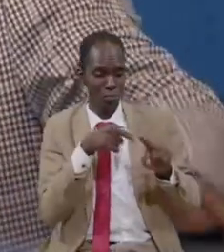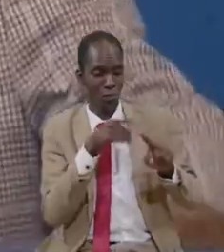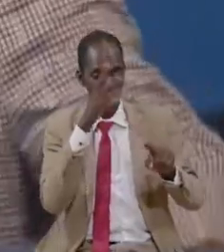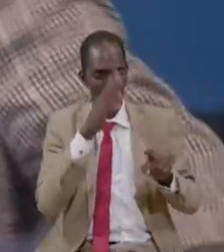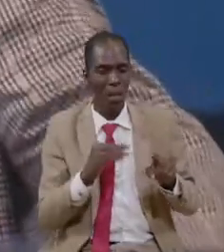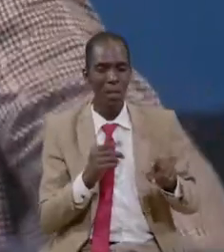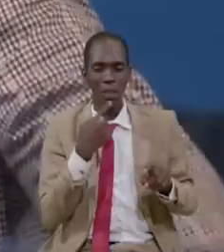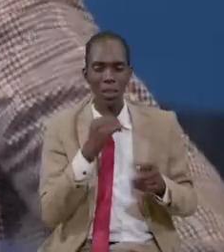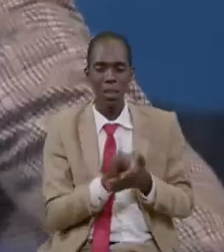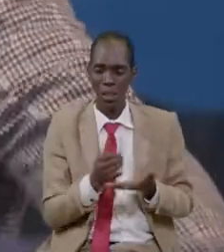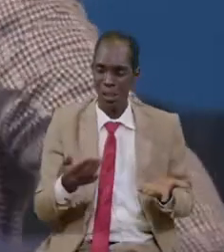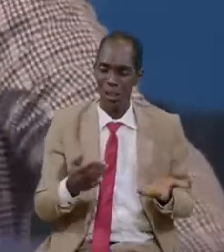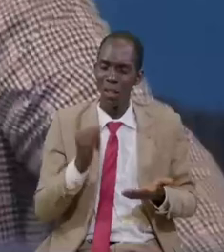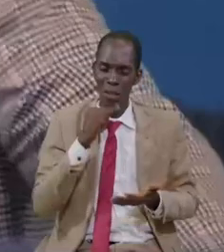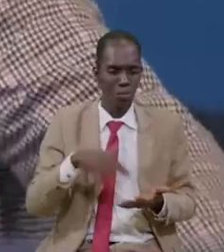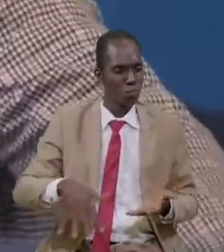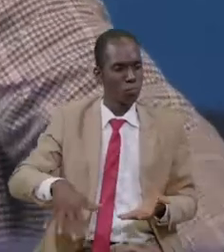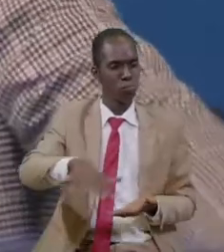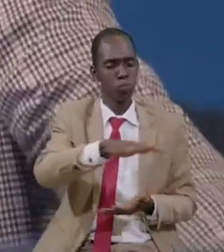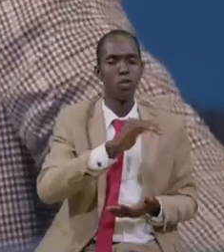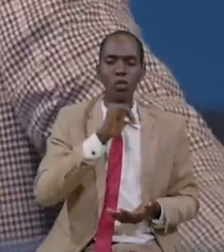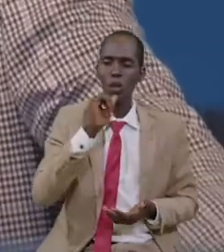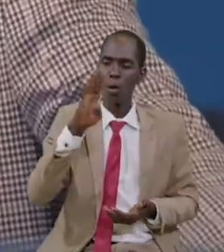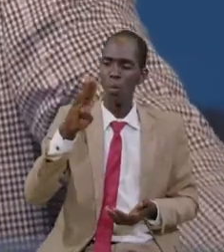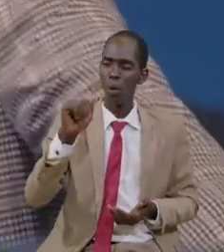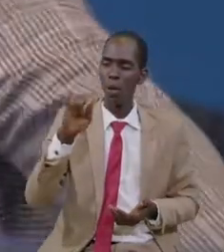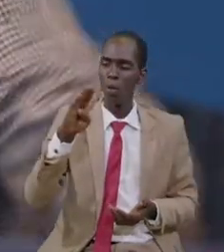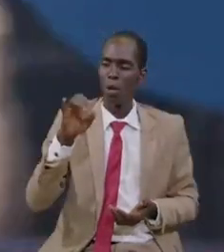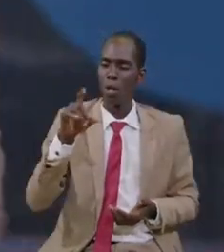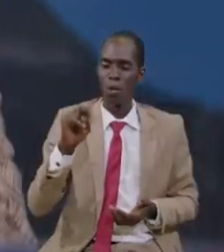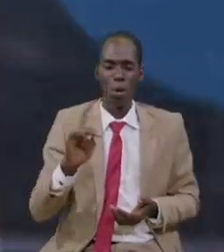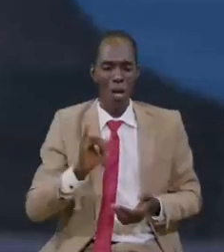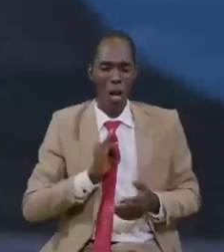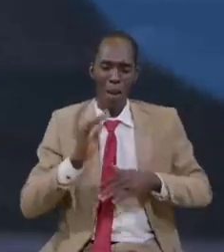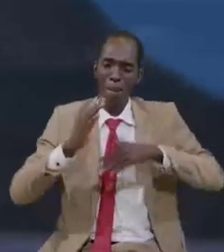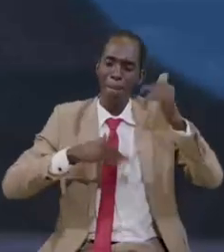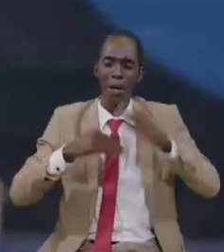bâti pour ma gloire, et il est devenu un animal.